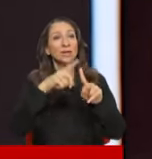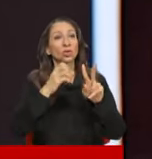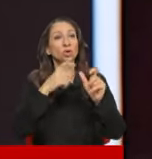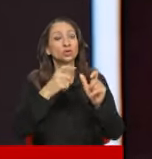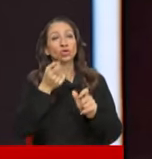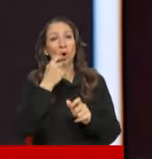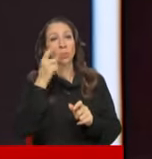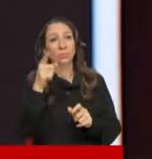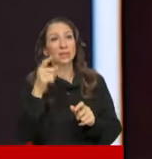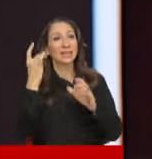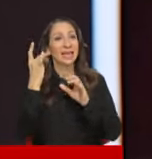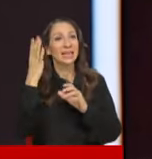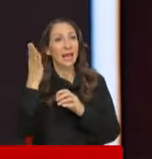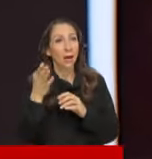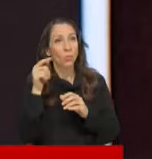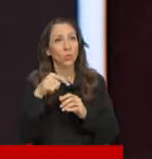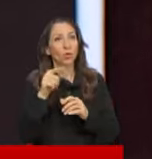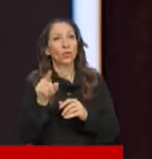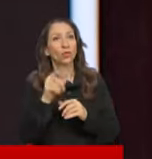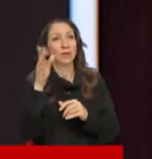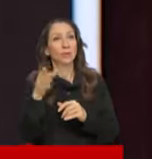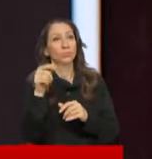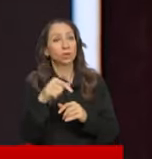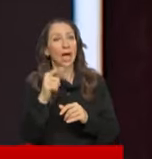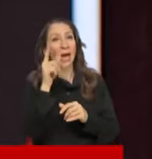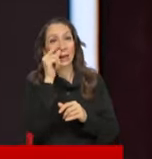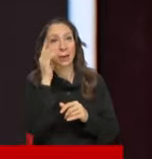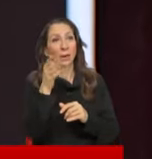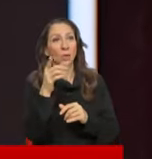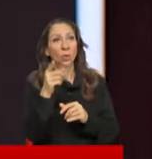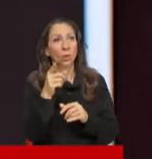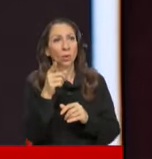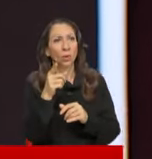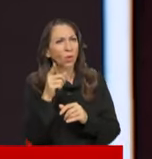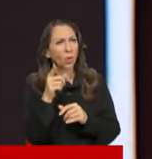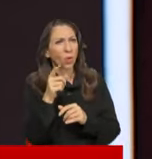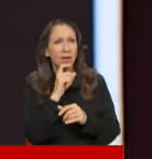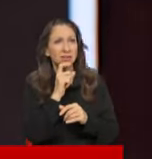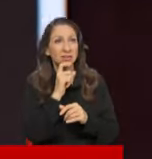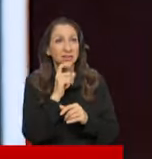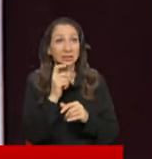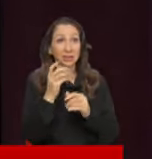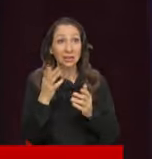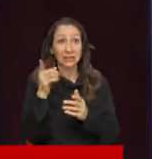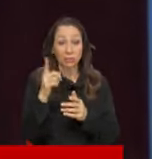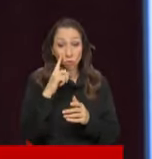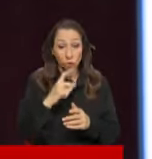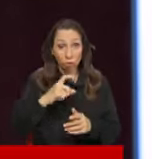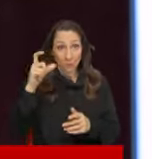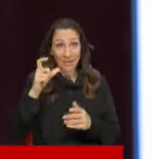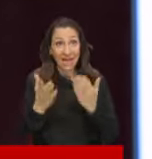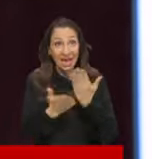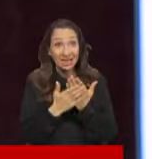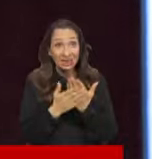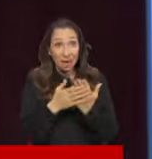bugün çorum' dayım bugün tekirdağ' dayım bugün Urfa'dayım bugün Hakkari'de yim o yanlıştı mı diyorsunuz o yanlışı Cumhurbaşkanı